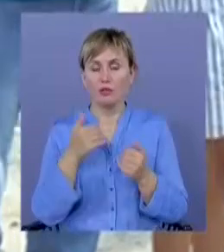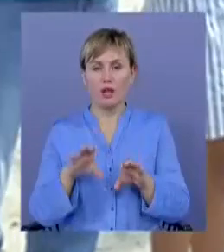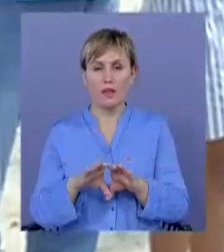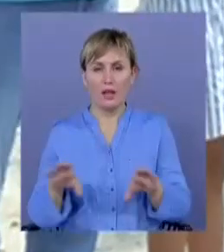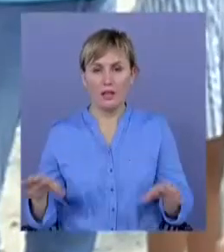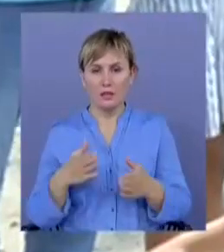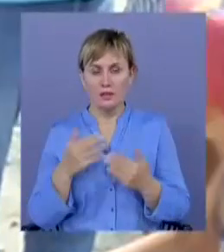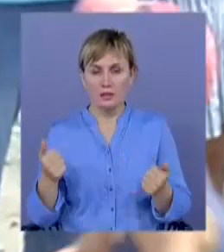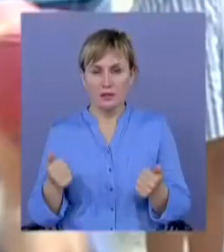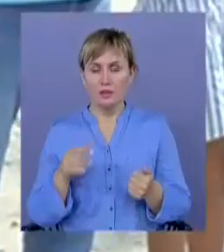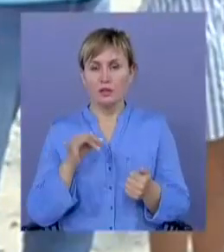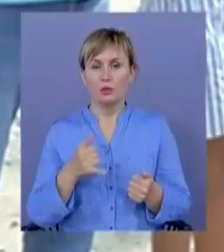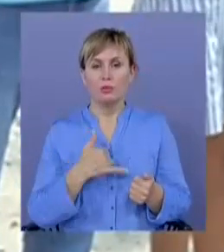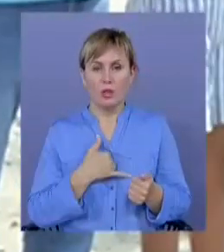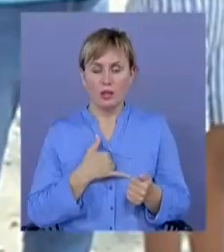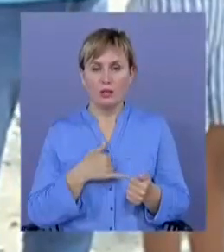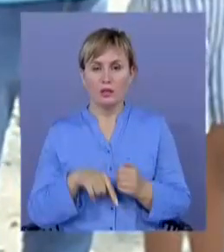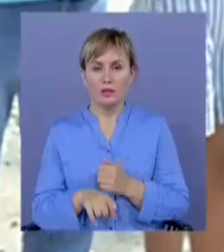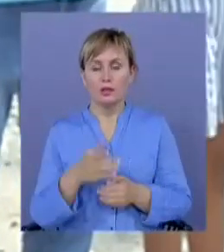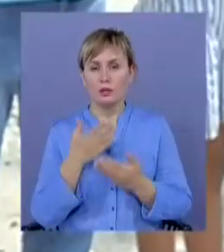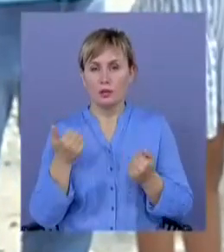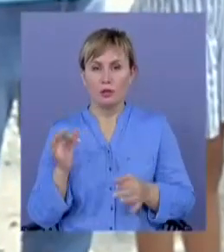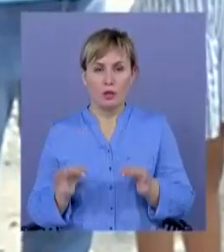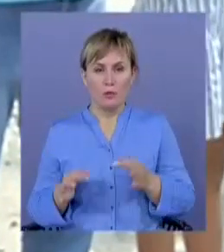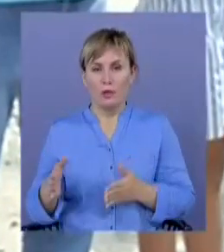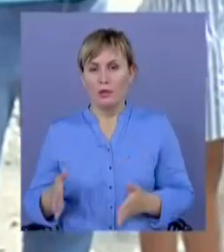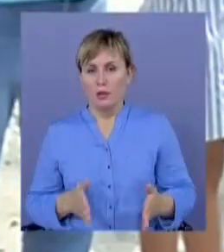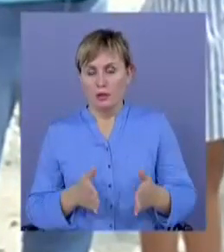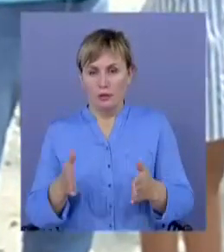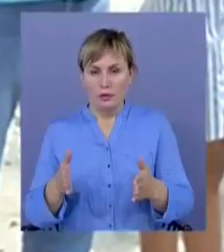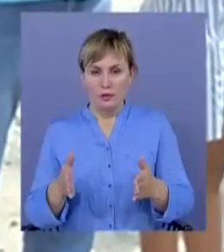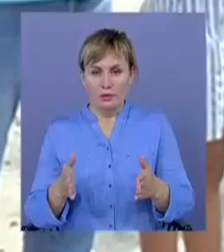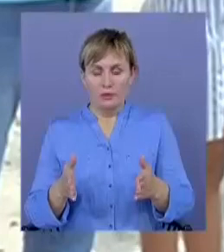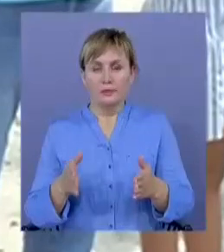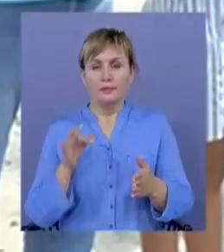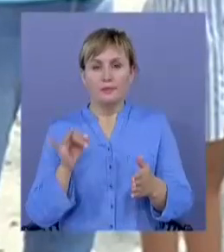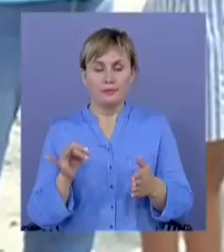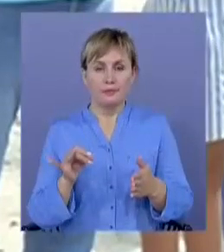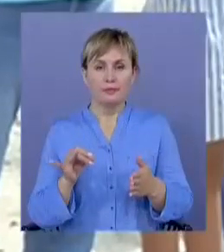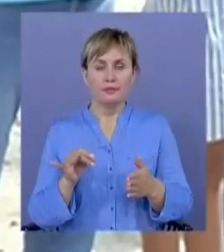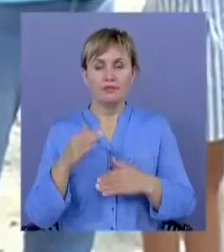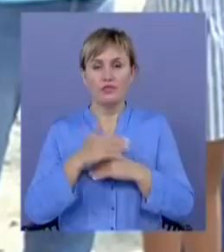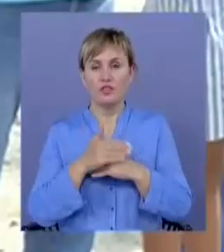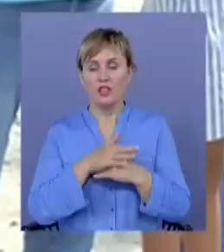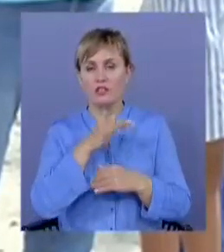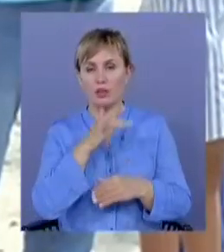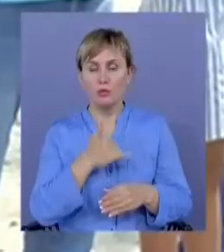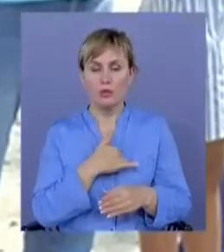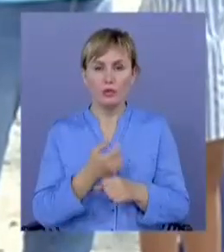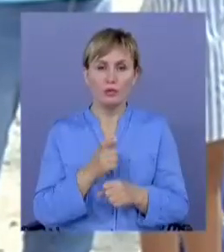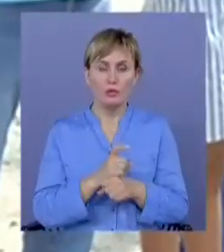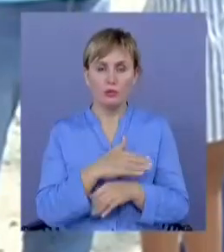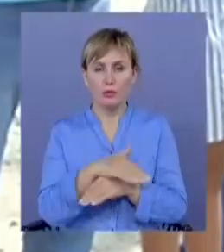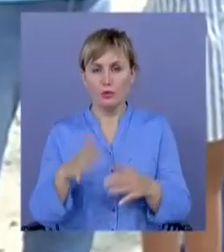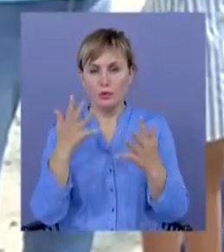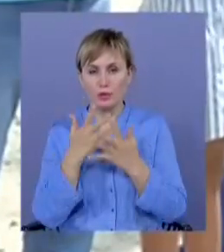канализации. У нас нет, ну, нормальных дорог, скажем так. В вечернее время у нас очень по улице